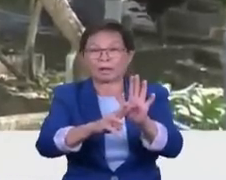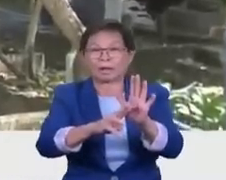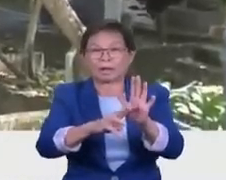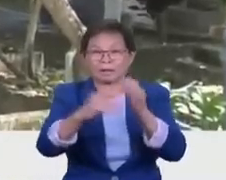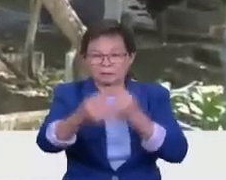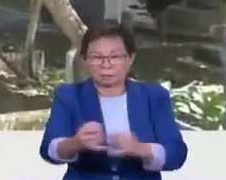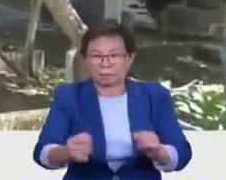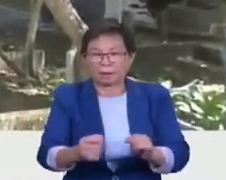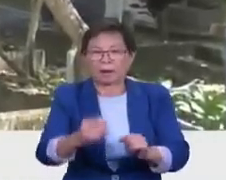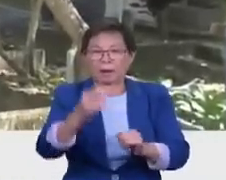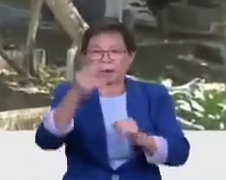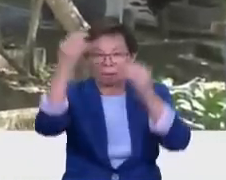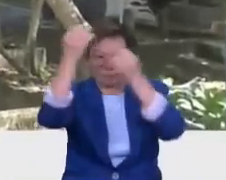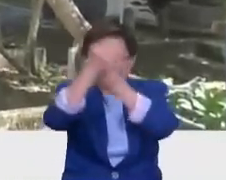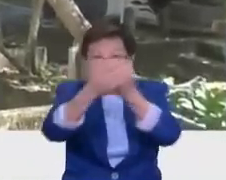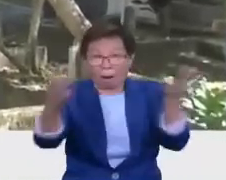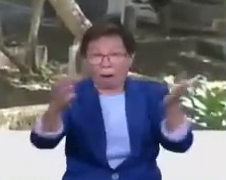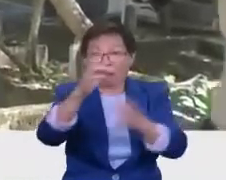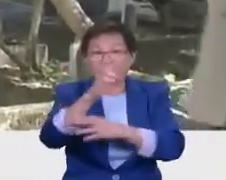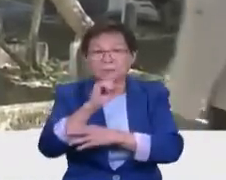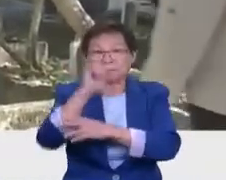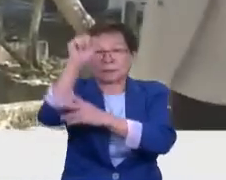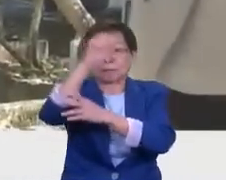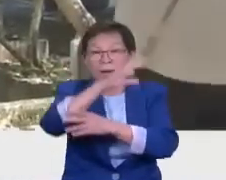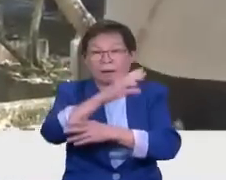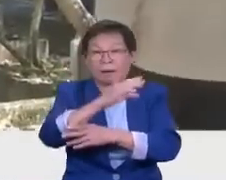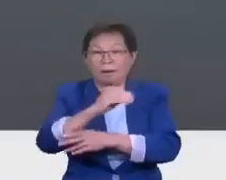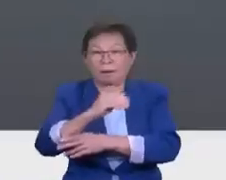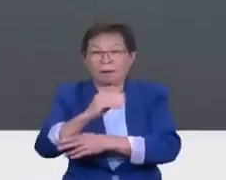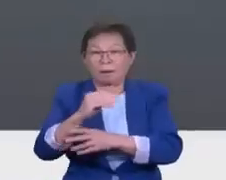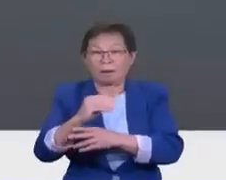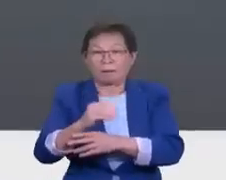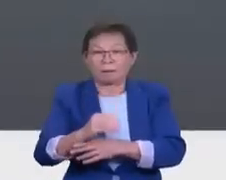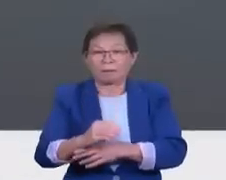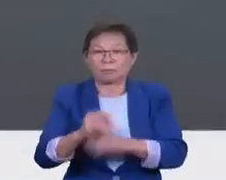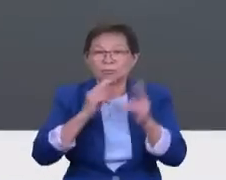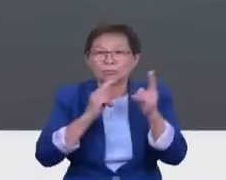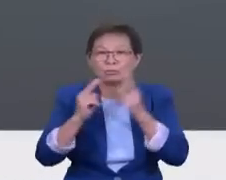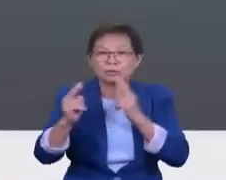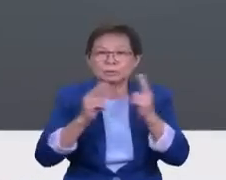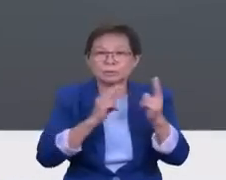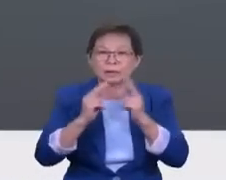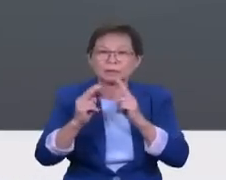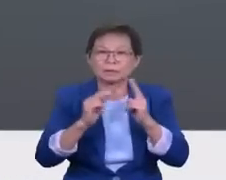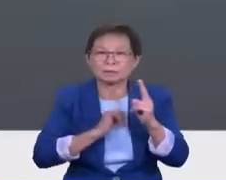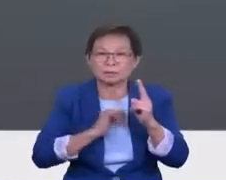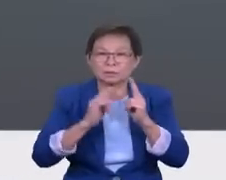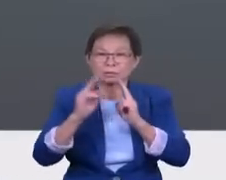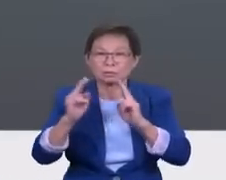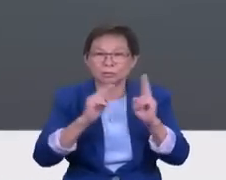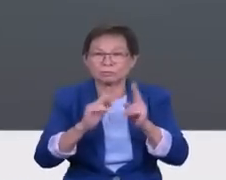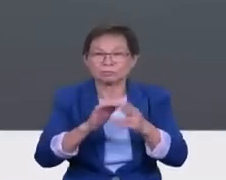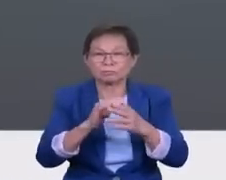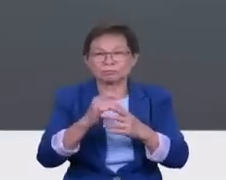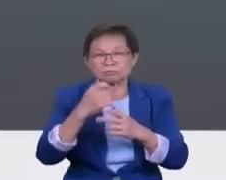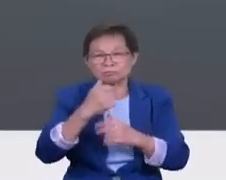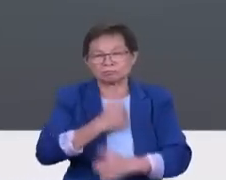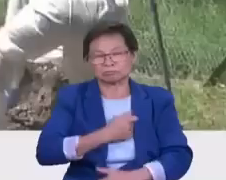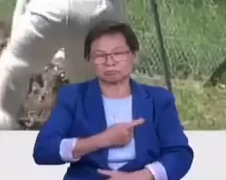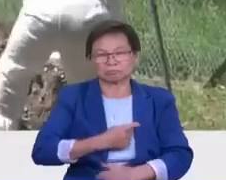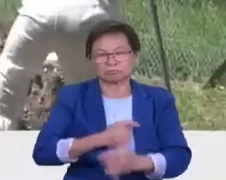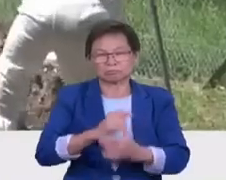Sabah dan juga RTM Malaysia untuk mengucapkan takziah